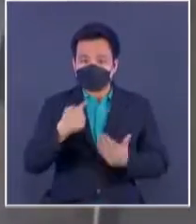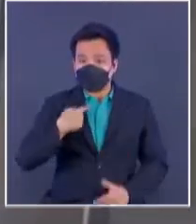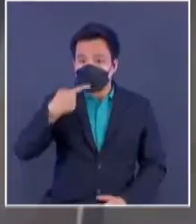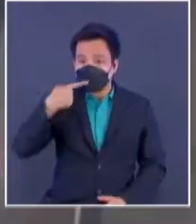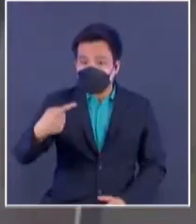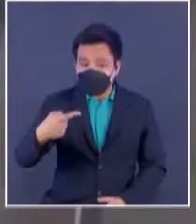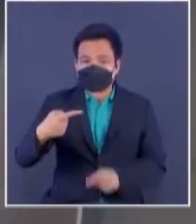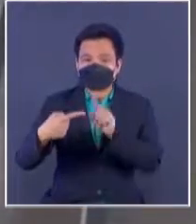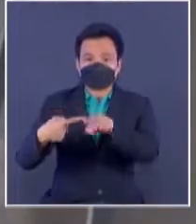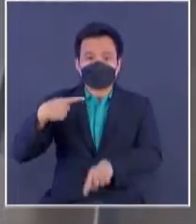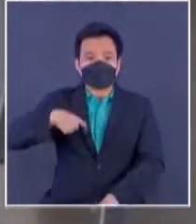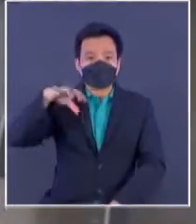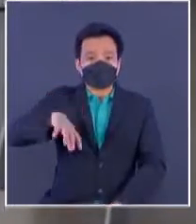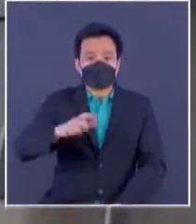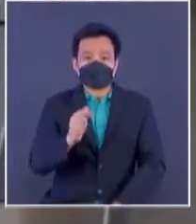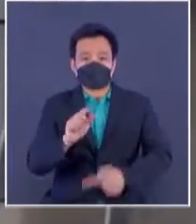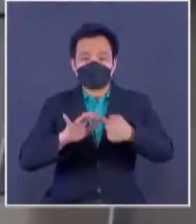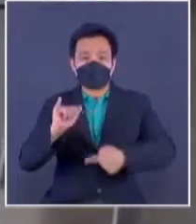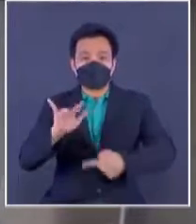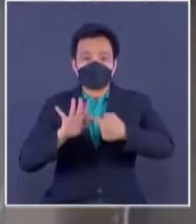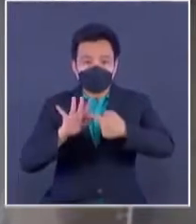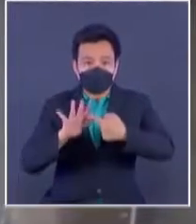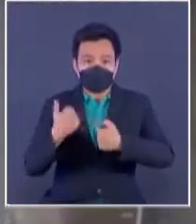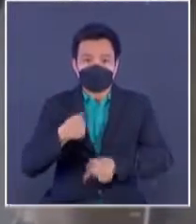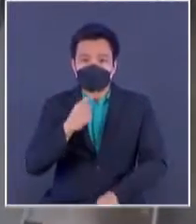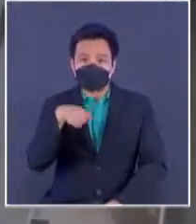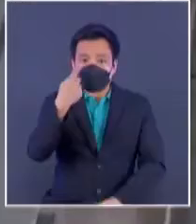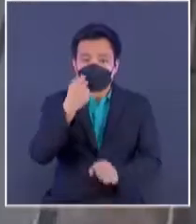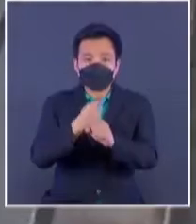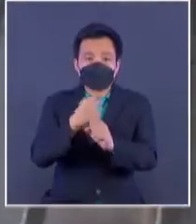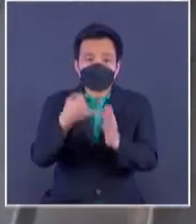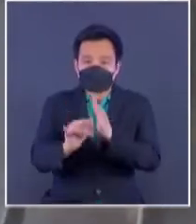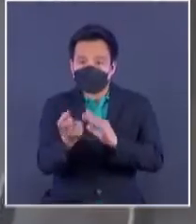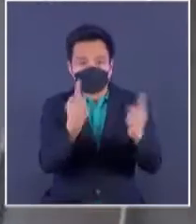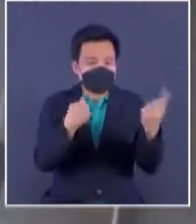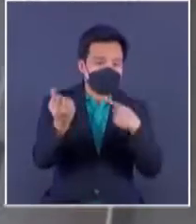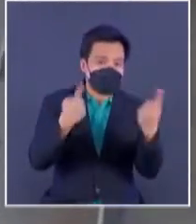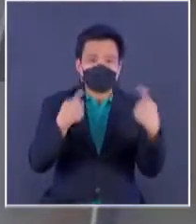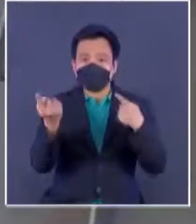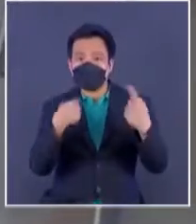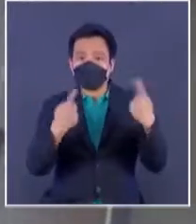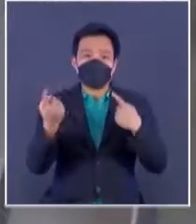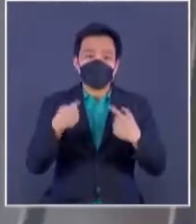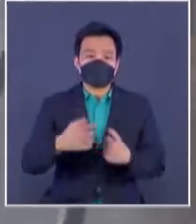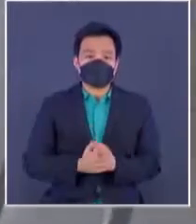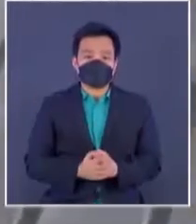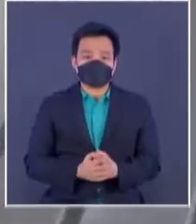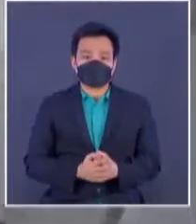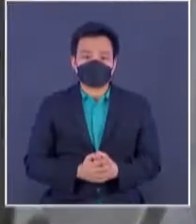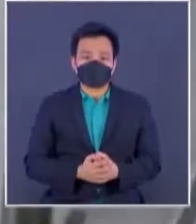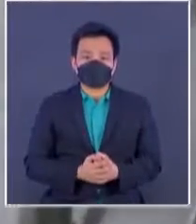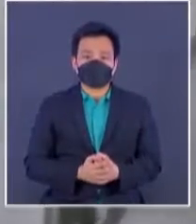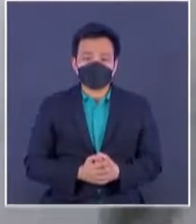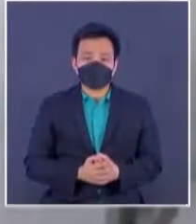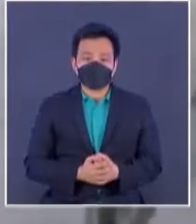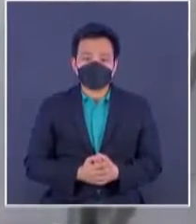พื่อเอาผิดกับบุคคลที่แสดงข้อความแล้วก็ความคิดเห็นที่เข้าข่ายหมิ่นประมาทแล้วก็ดูหมิ่นในโซเชียลมีเดียนะคะโดยท